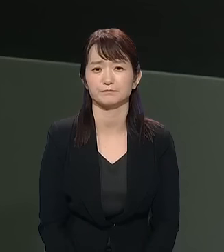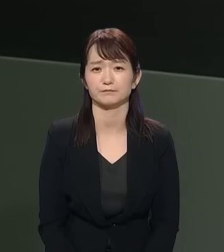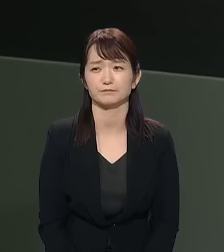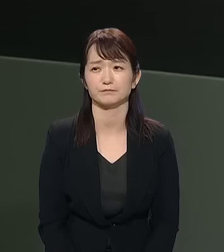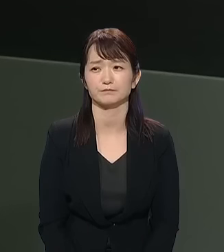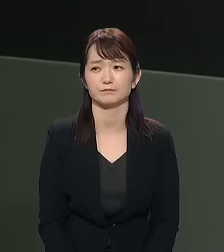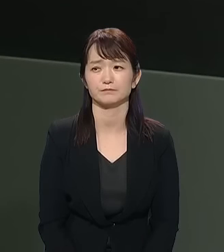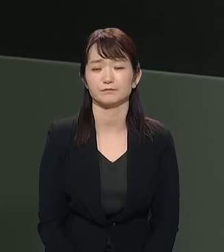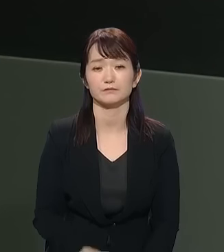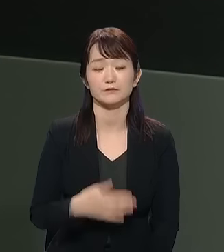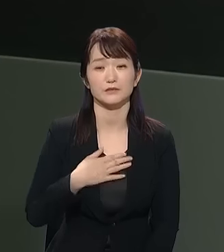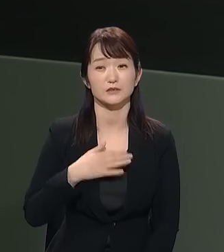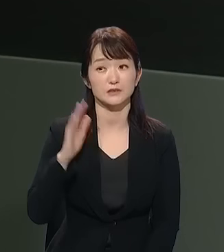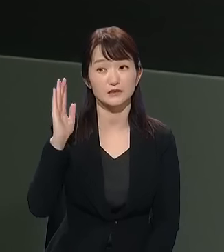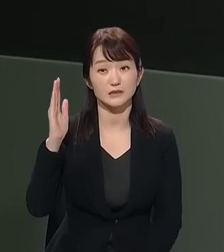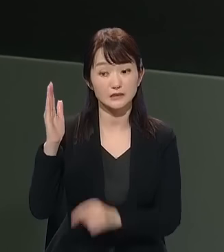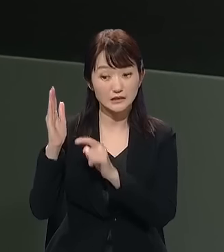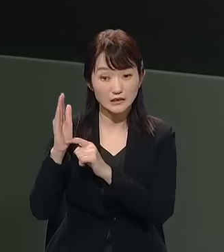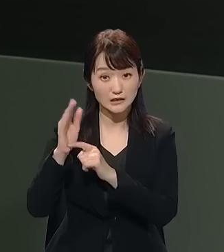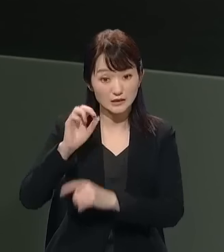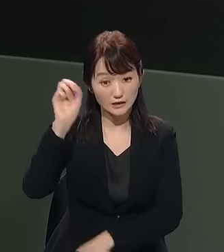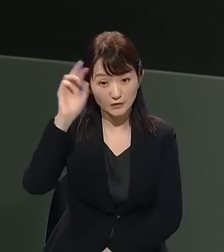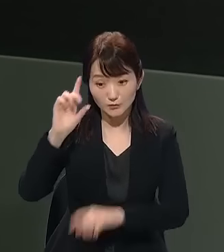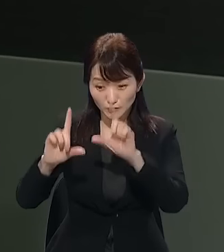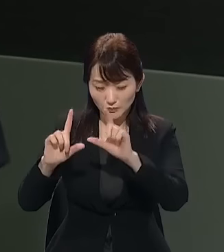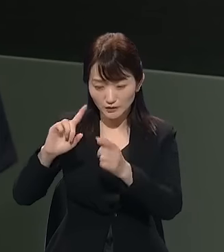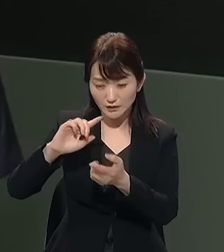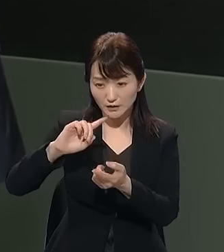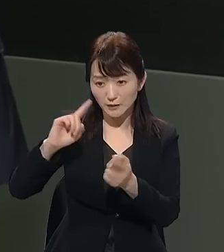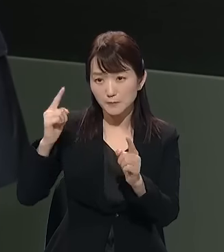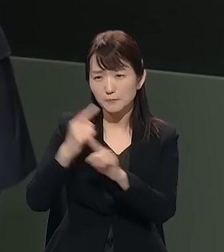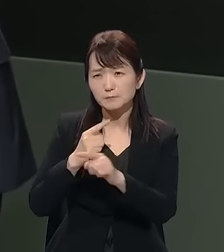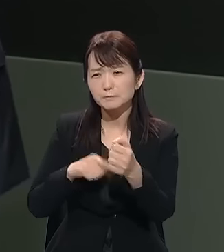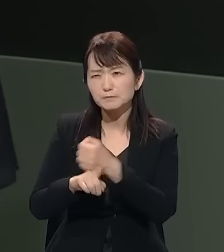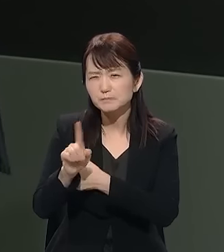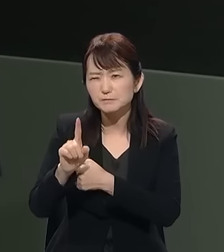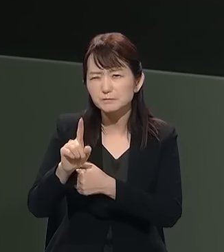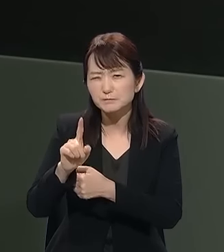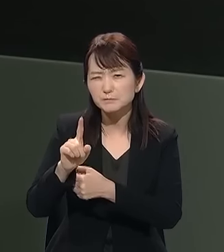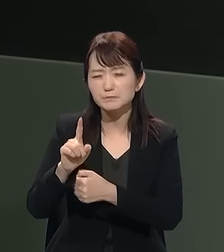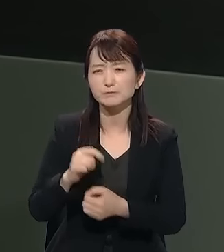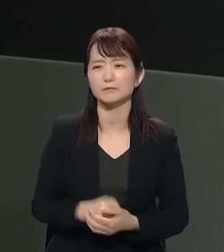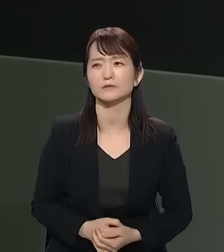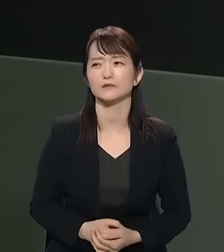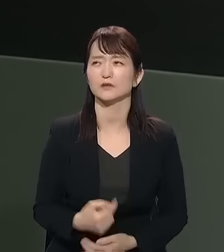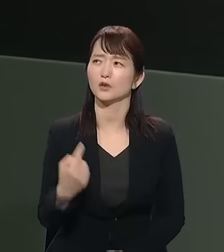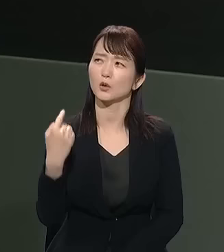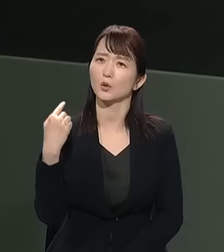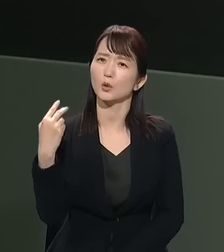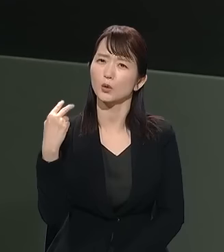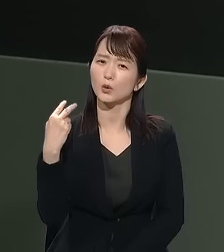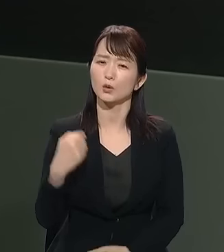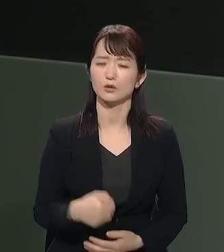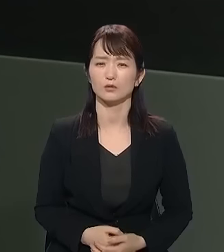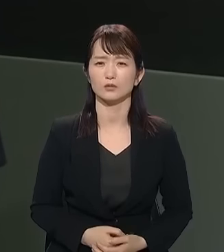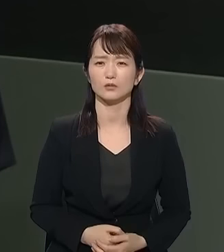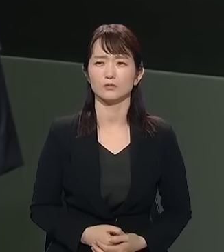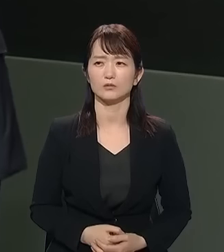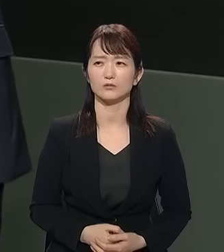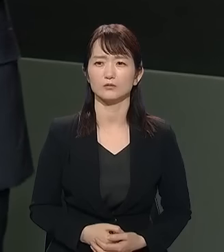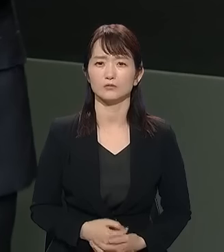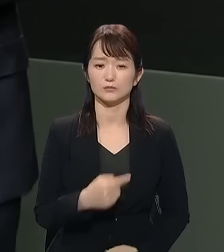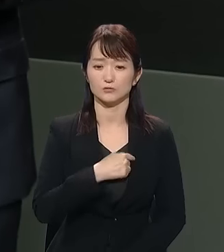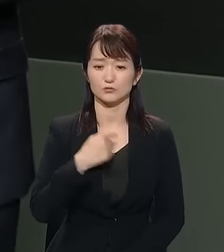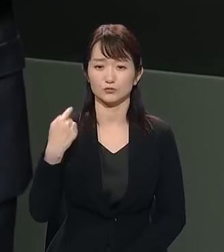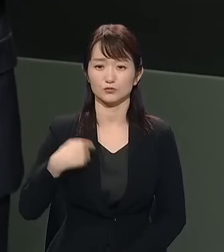얘기도 이런 갑작스러운 태세 전환도 뭔가 관제 냄새가 나는 것이 그제 어제 중국 어 뭐야